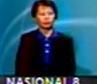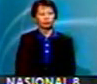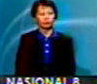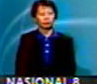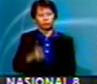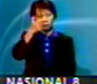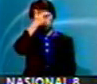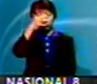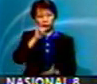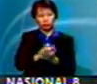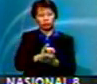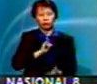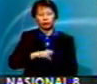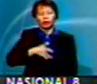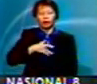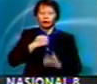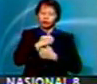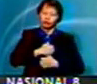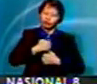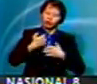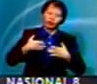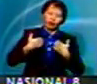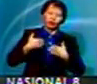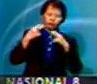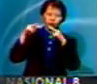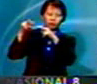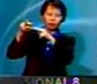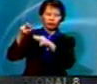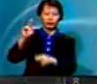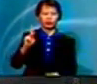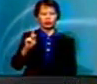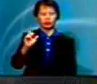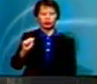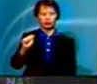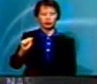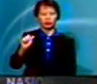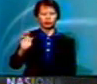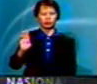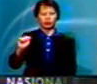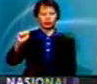Sebab itu saya terasa amat seronok sekali. Walaupun dapat